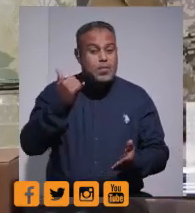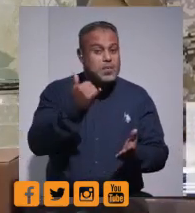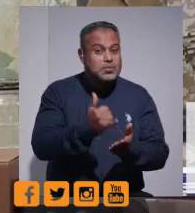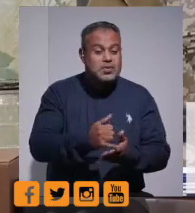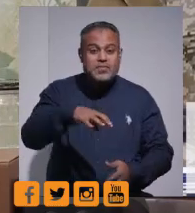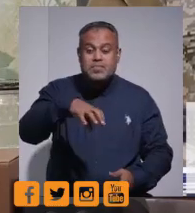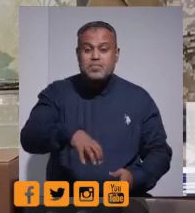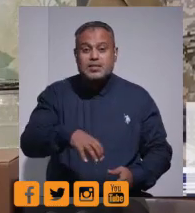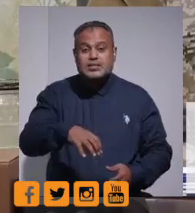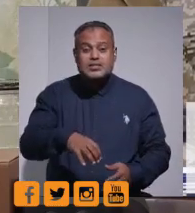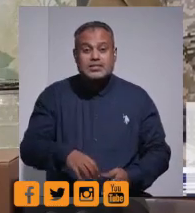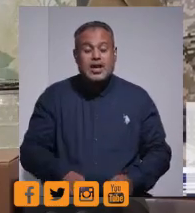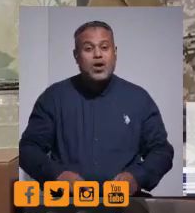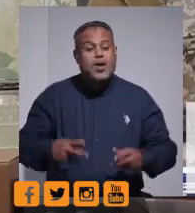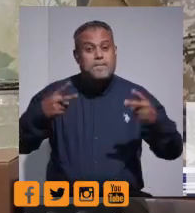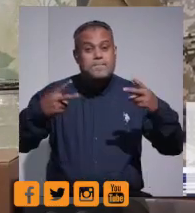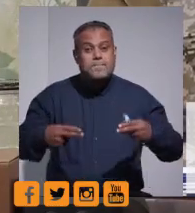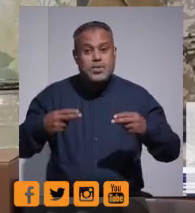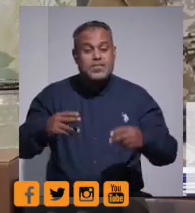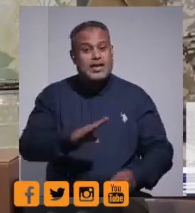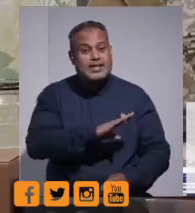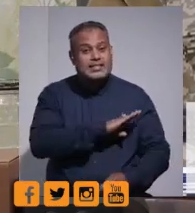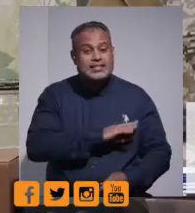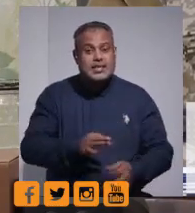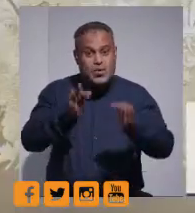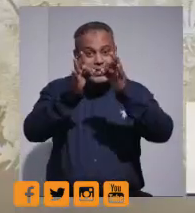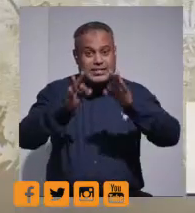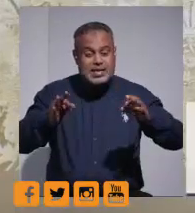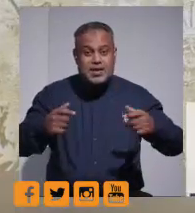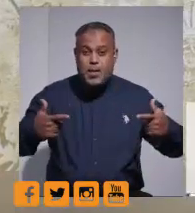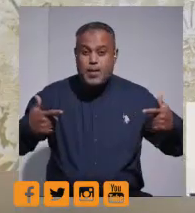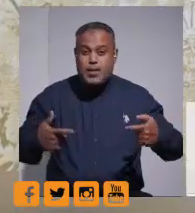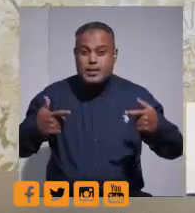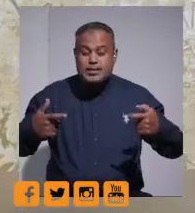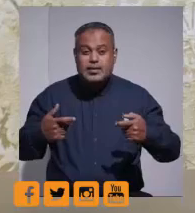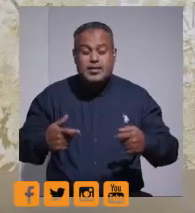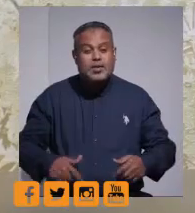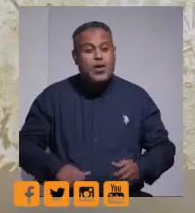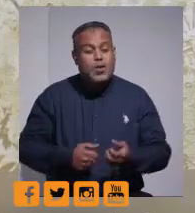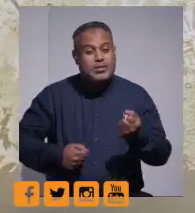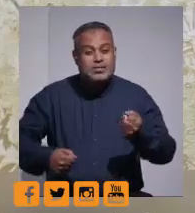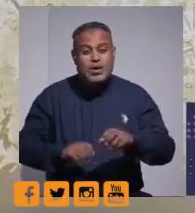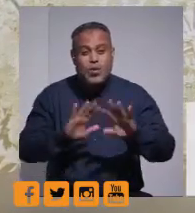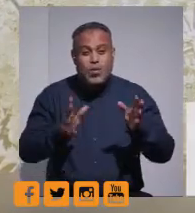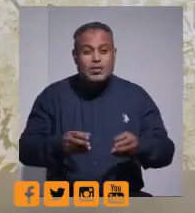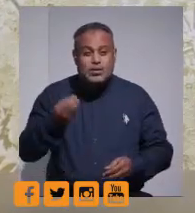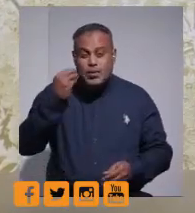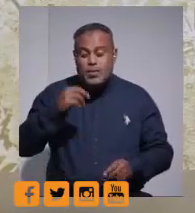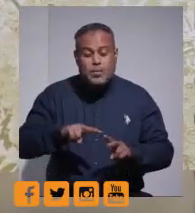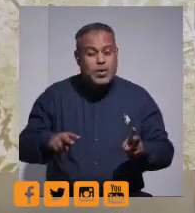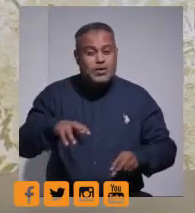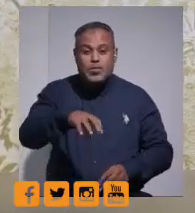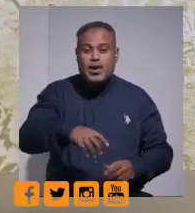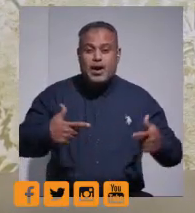ايجاز حول الموقف العسكري ومستوى الجاهزيه القتاليه والتسليحيه والتموينيه في مختلف الجبهات